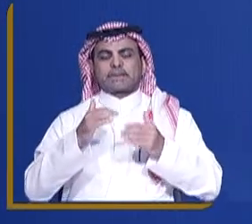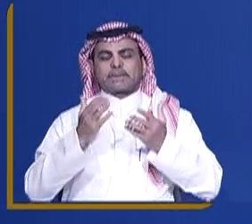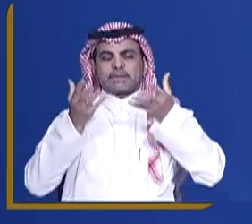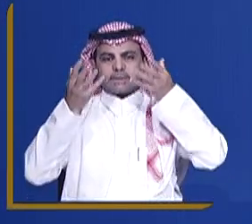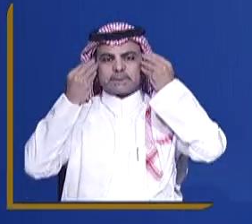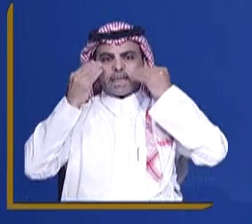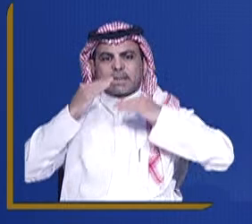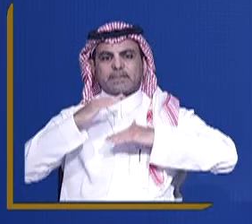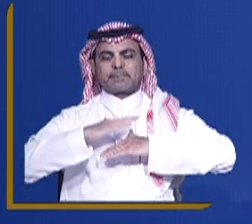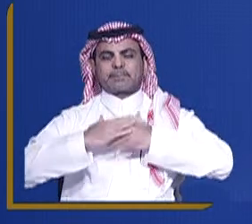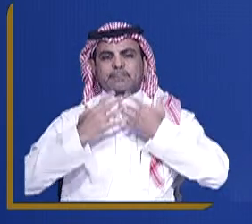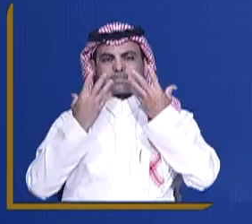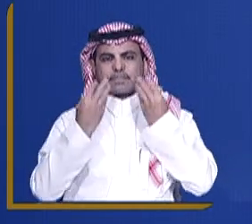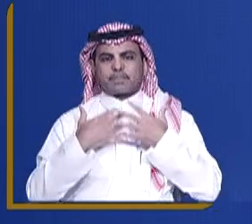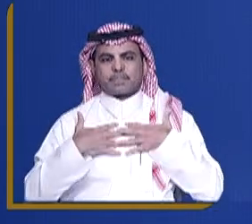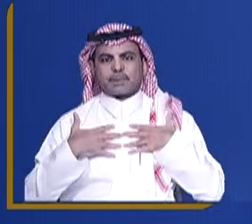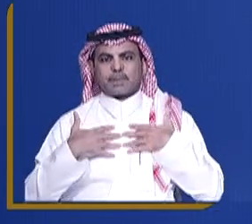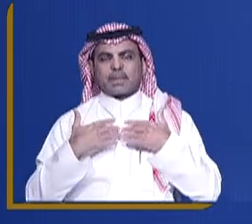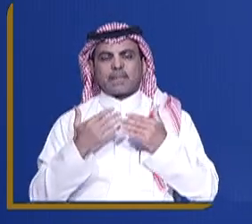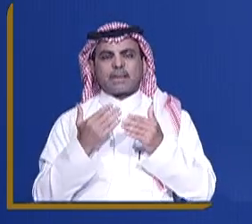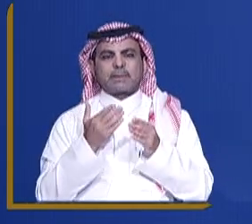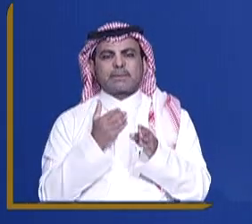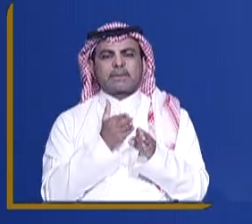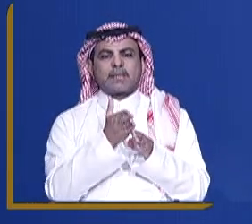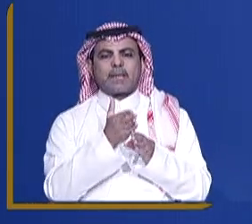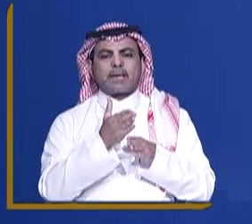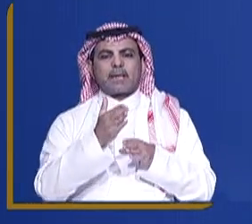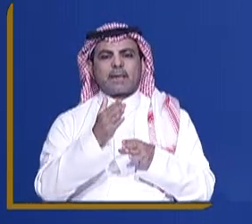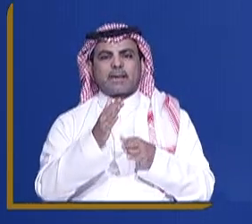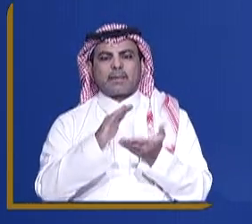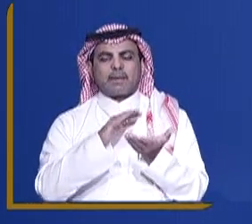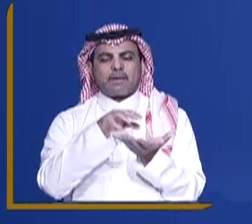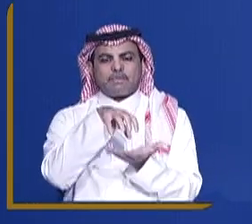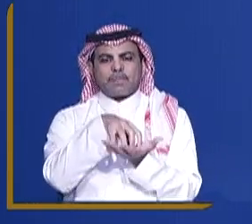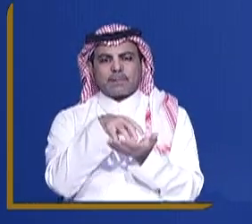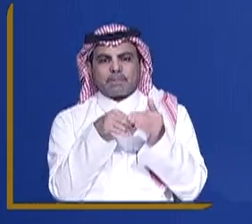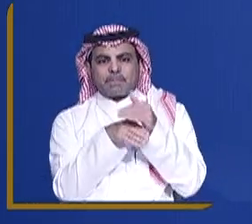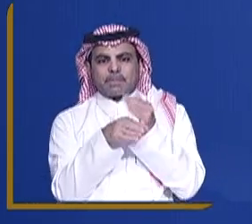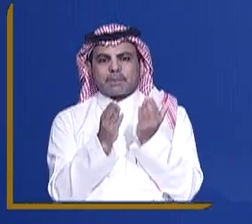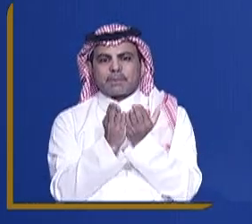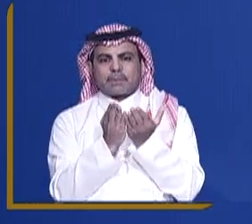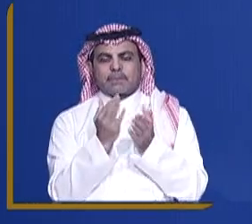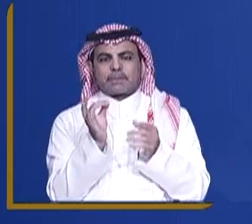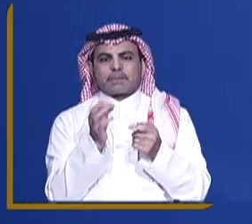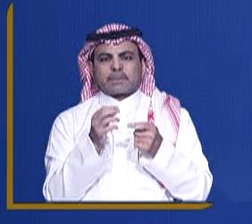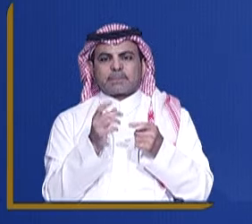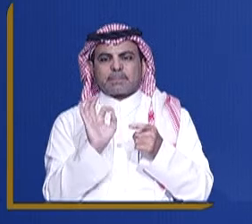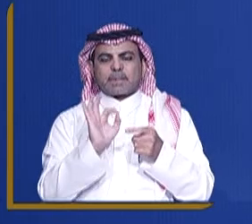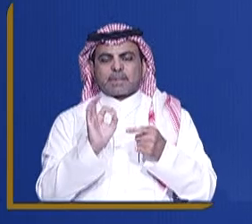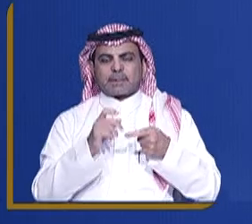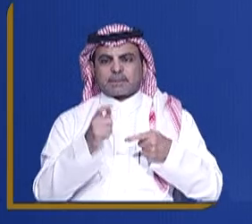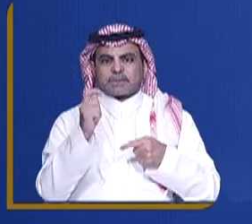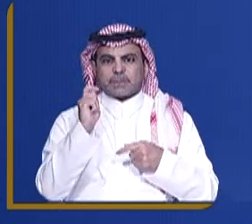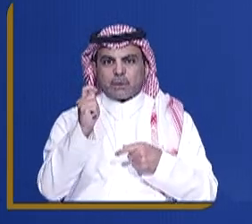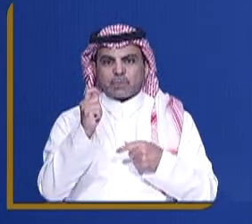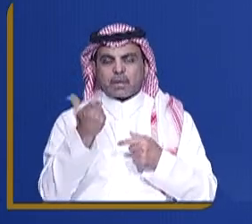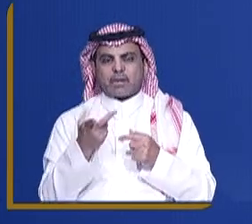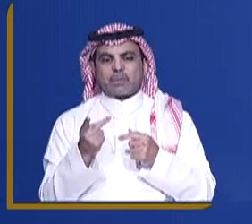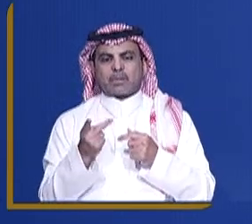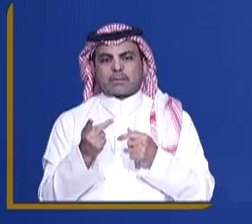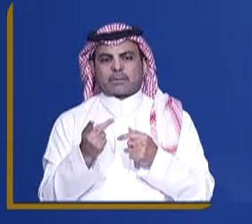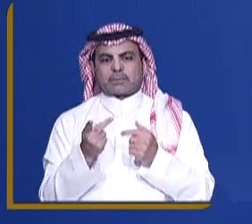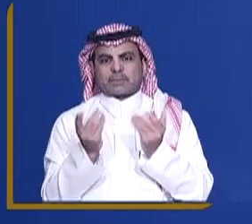من جزء من الفصل الأعمال التشغيلية هو في الواقع تحسين كفاءة الإنفاق والجودة العالية، بحيث تكون